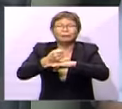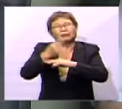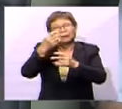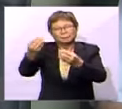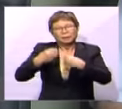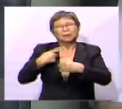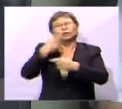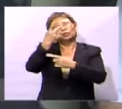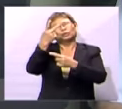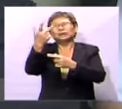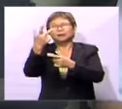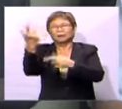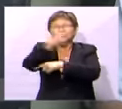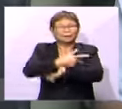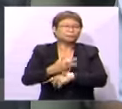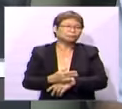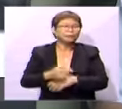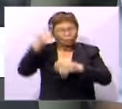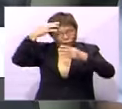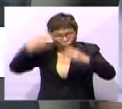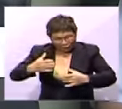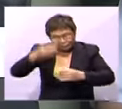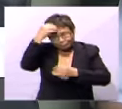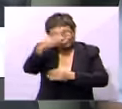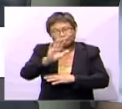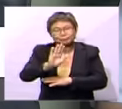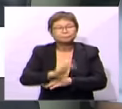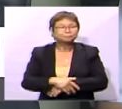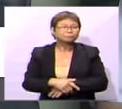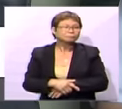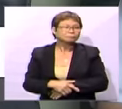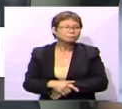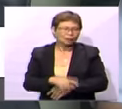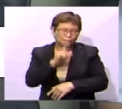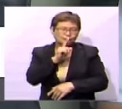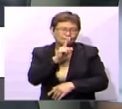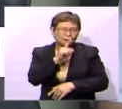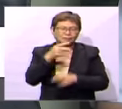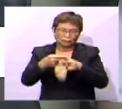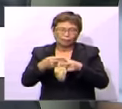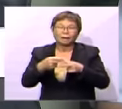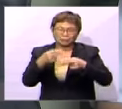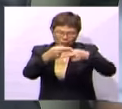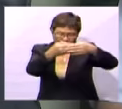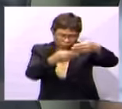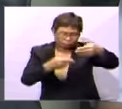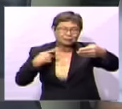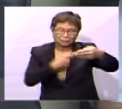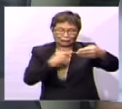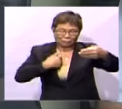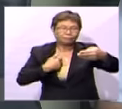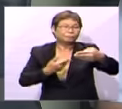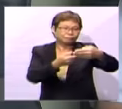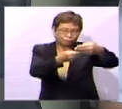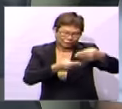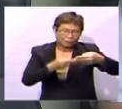nama. Jadi kalau kita dah finalize kita akan umumkan. Dia memang nama tu memang ada kat kita dah. Bagi peluang kat kita